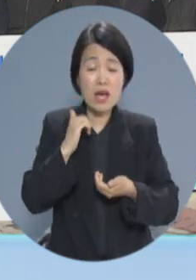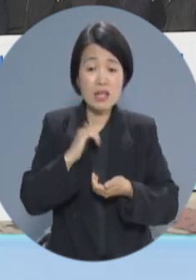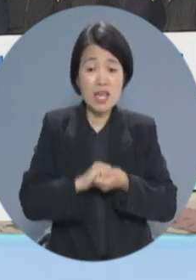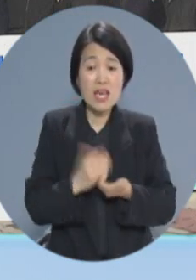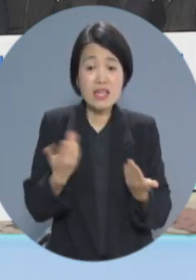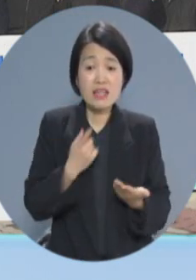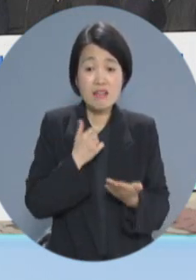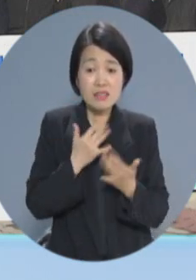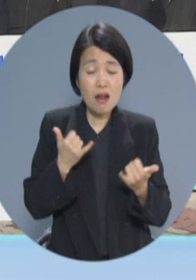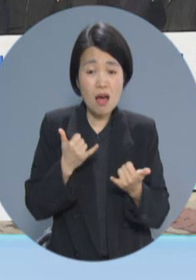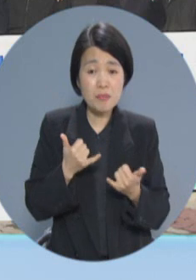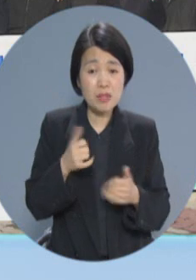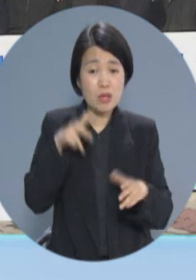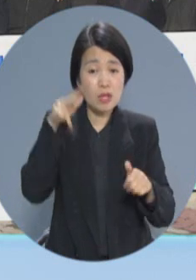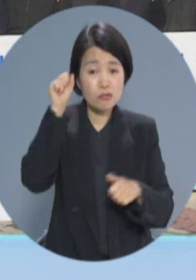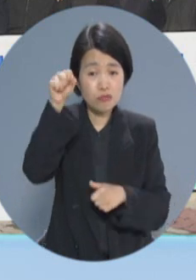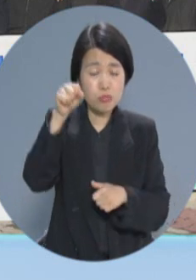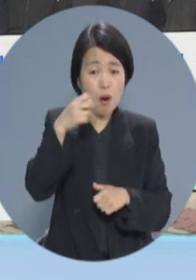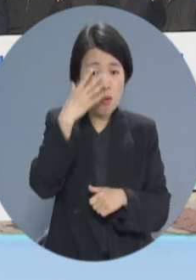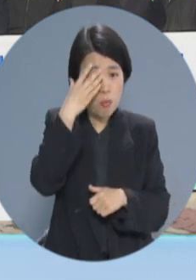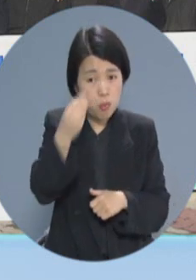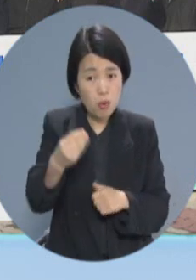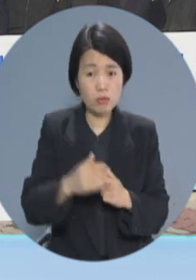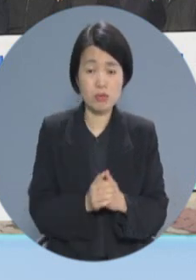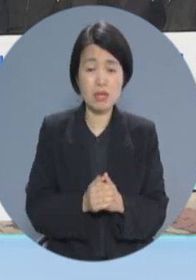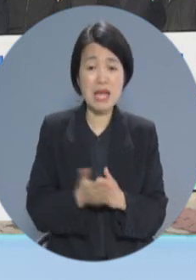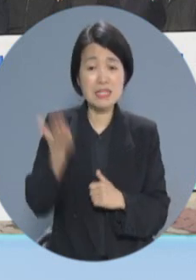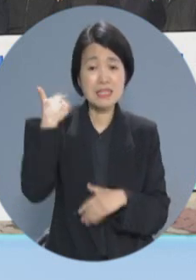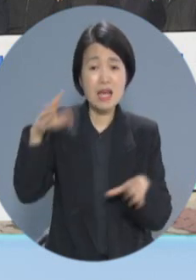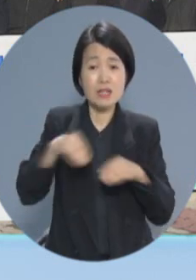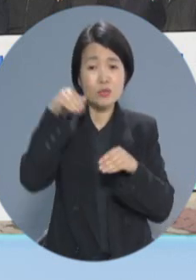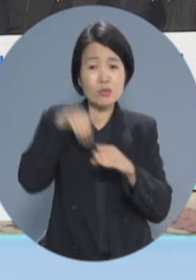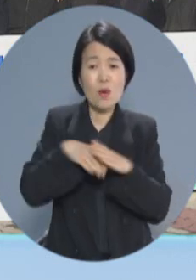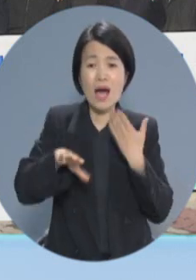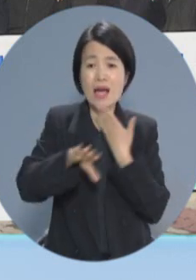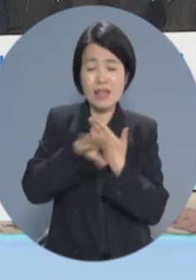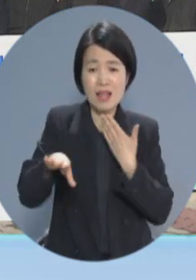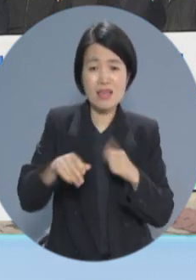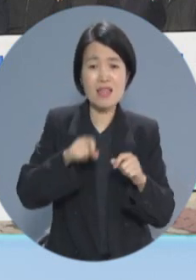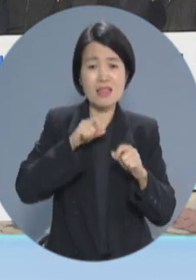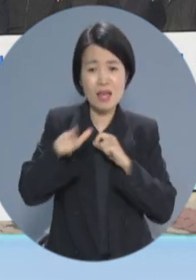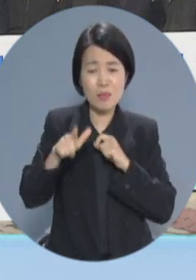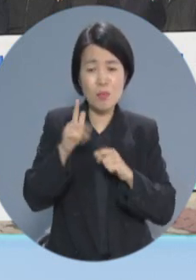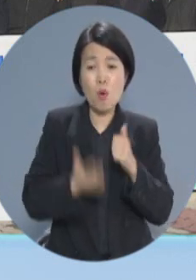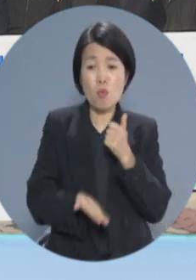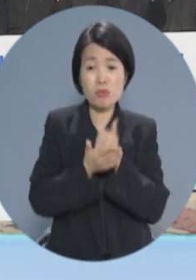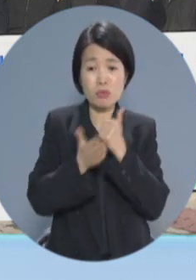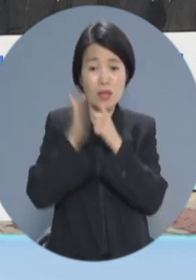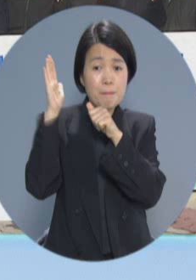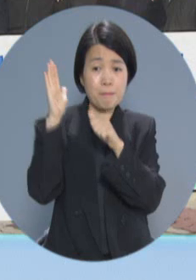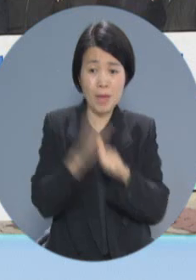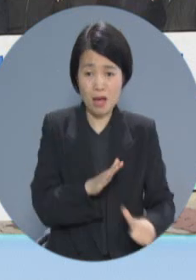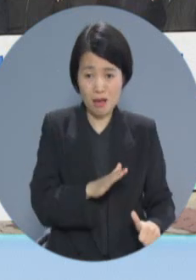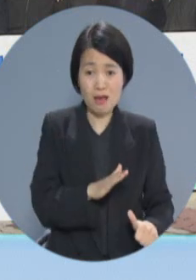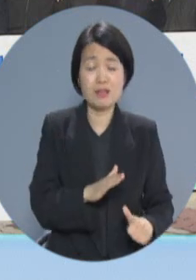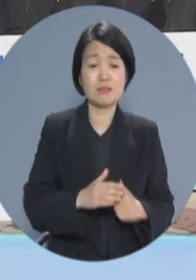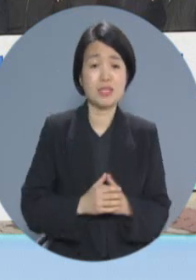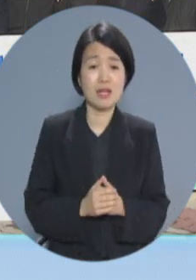인사들의 입지가 눈에 띄었는데요. 하지만 지난 총선과 달리 대부분 공천 과정에서 고배를